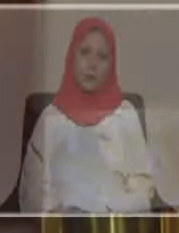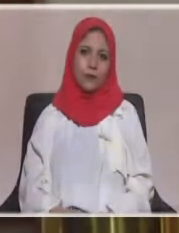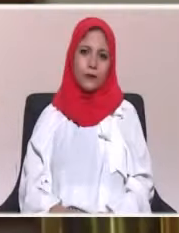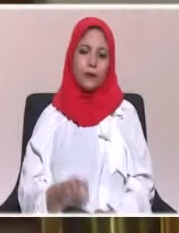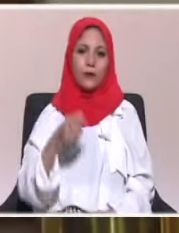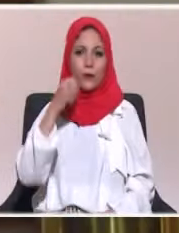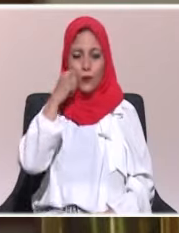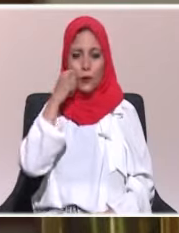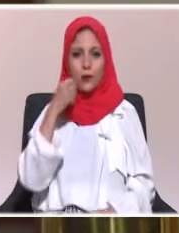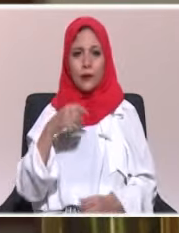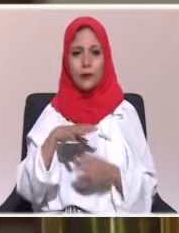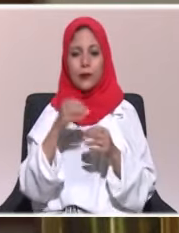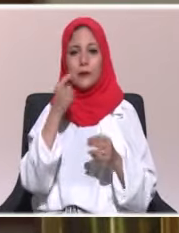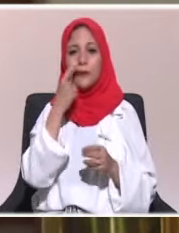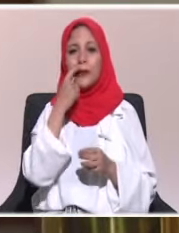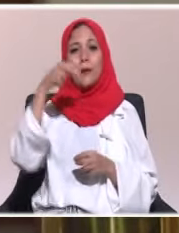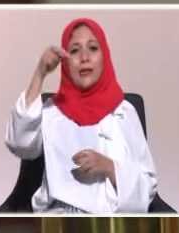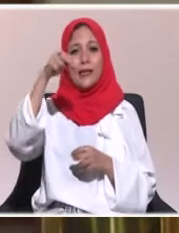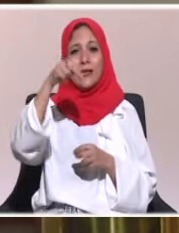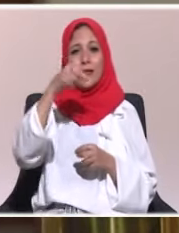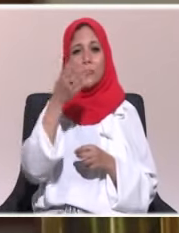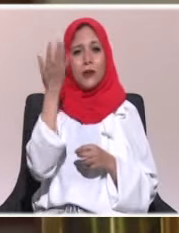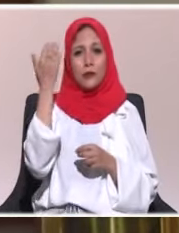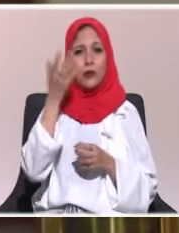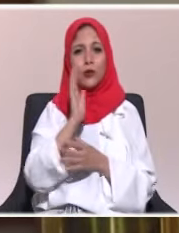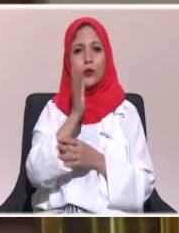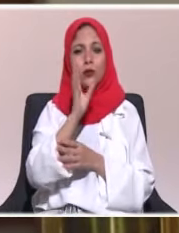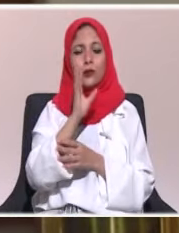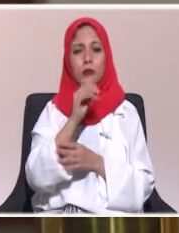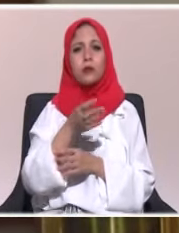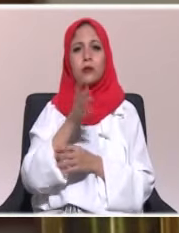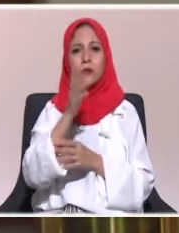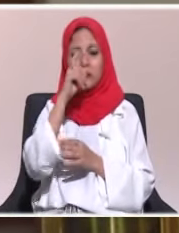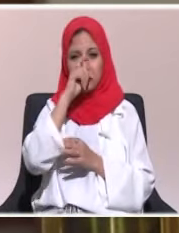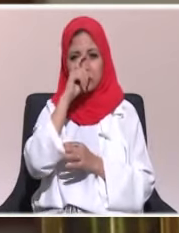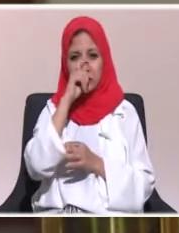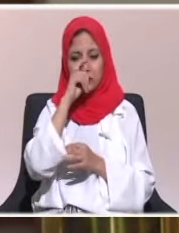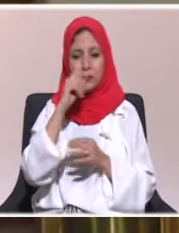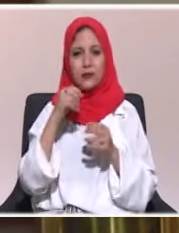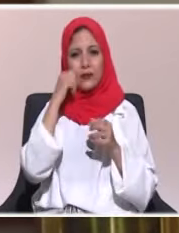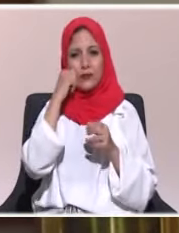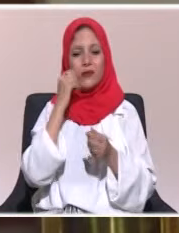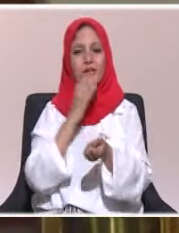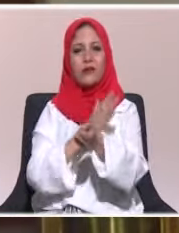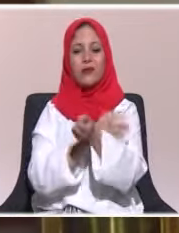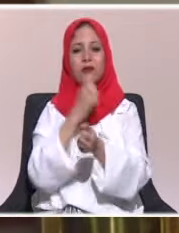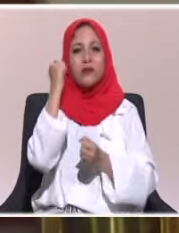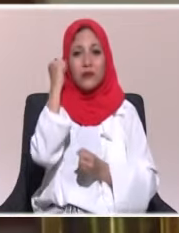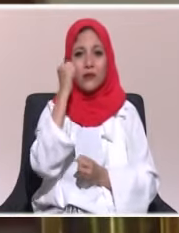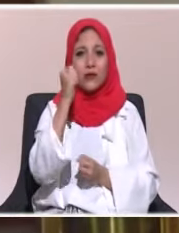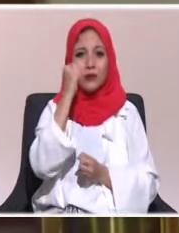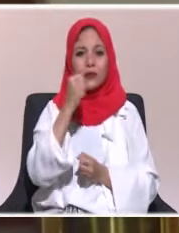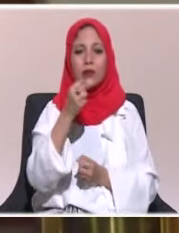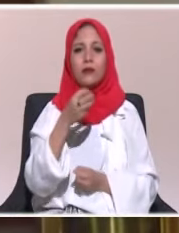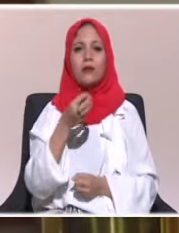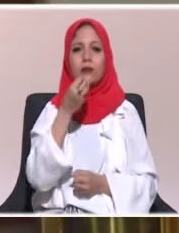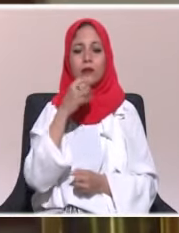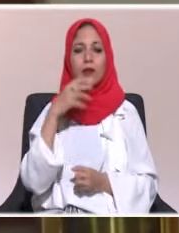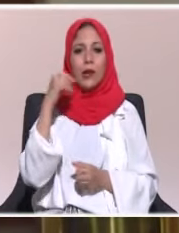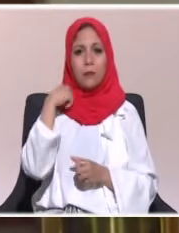من الناس من 8 سنين نزلنا ورحنا محافظة الغربية، الأمور كانت صعبة قوي. قرى هناك مفيش فيها لا